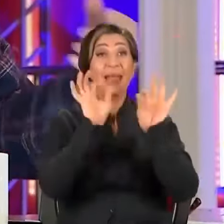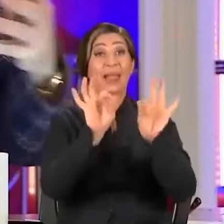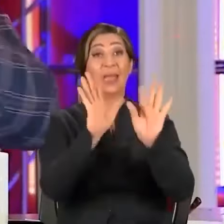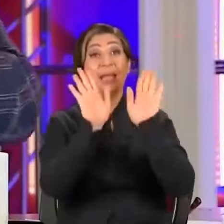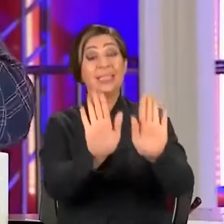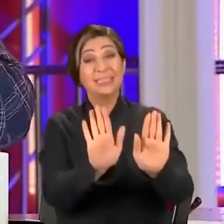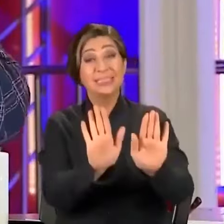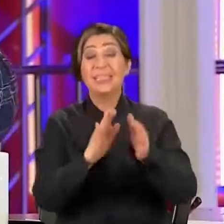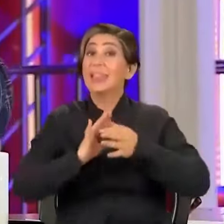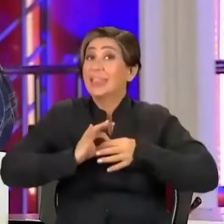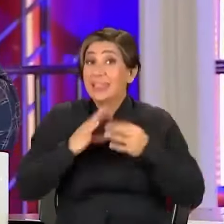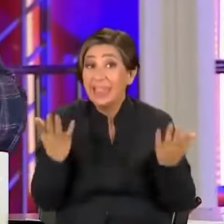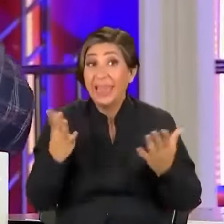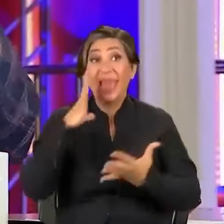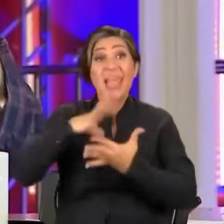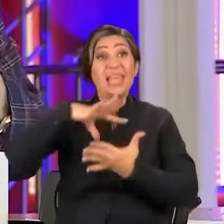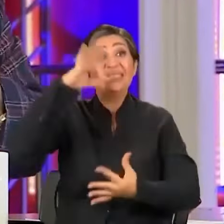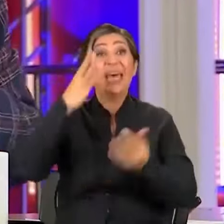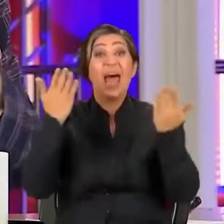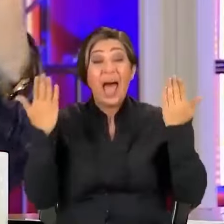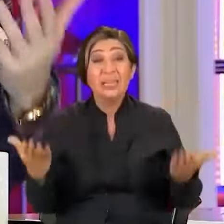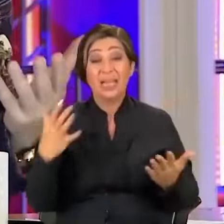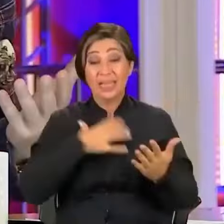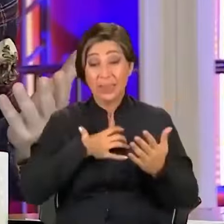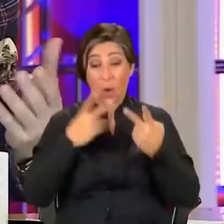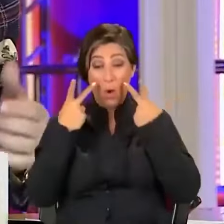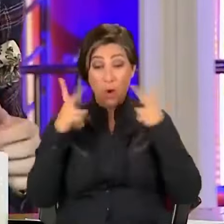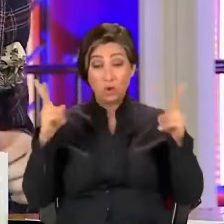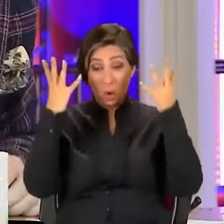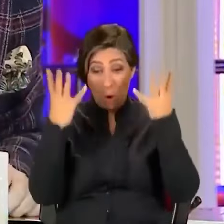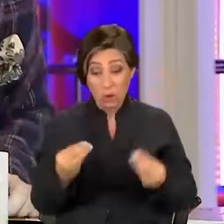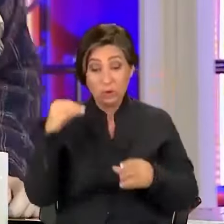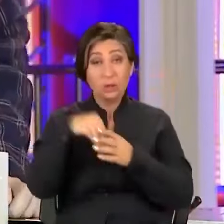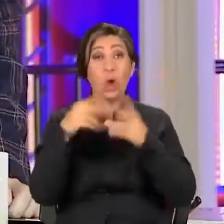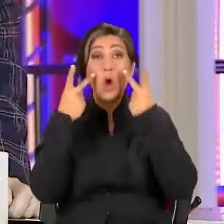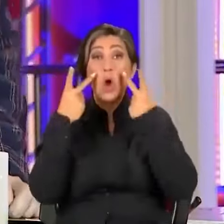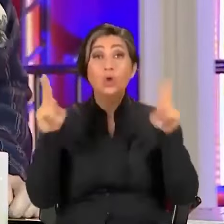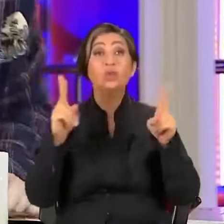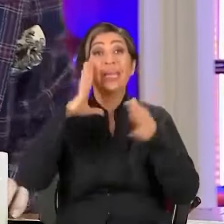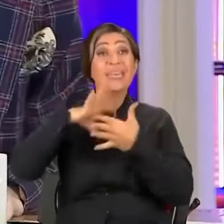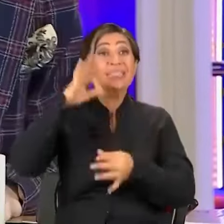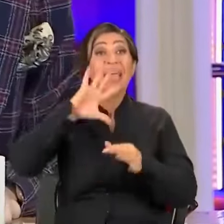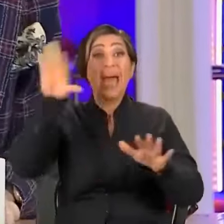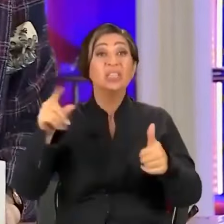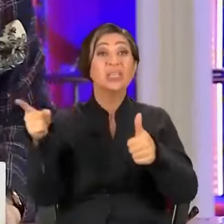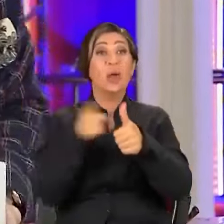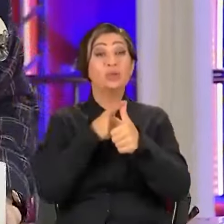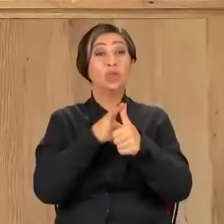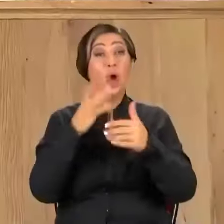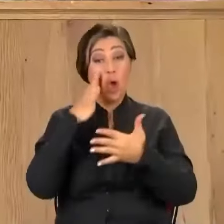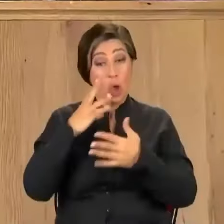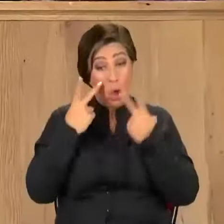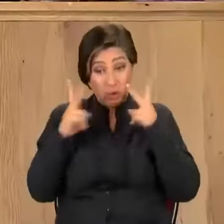iktidarda kalırsınız. Çünkü insanlar artık kendileri özgür oldukları için, özgür insan her şeyden önce, özgür